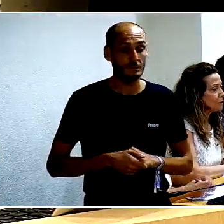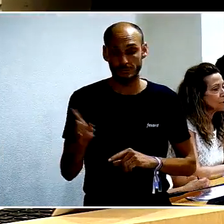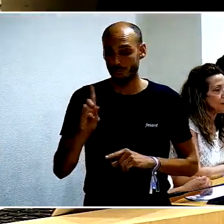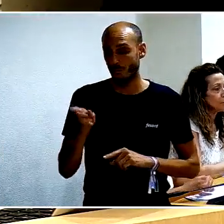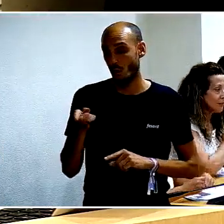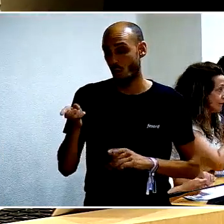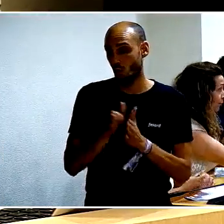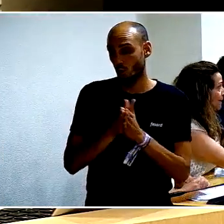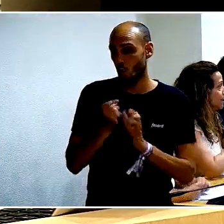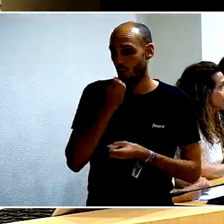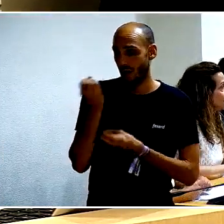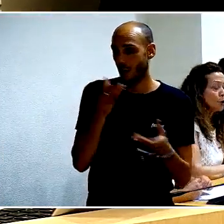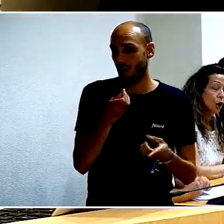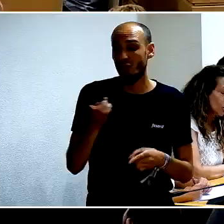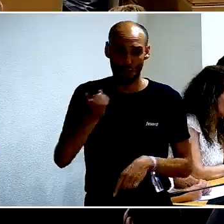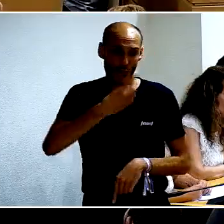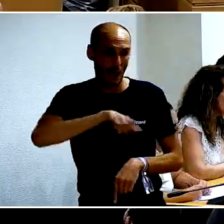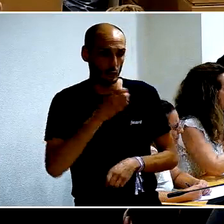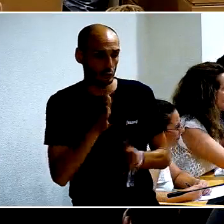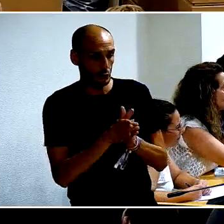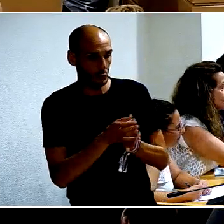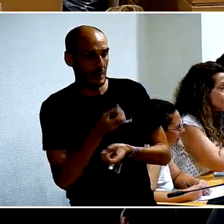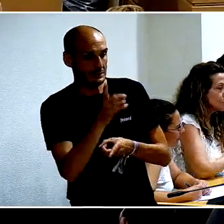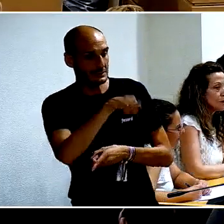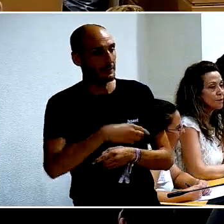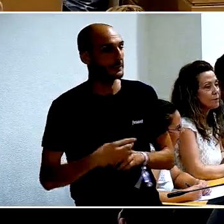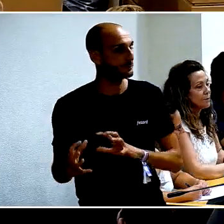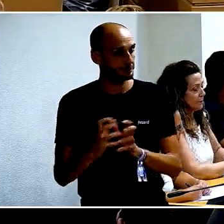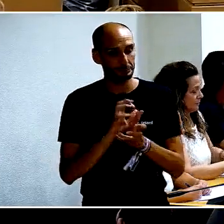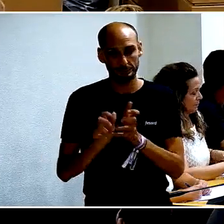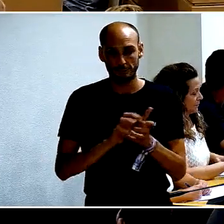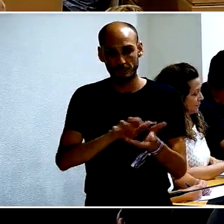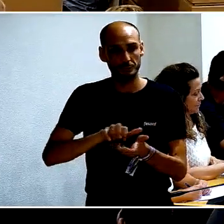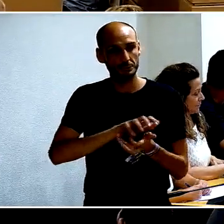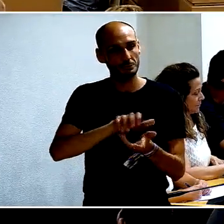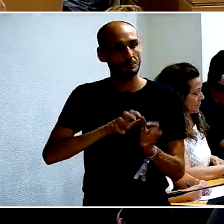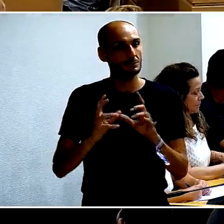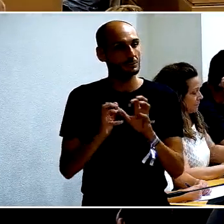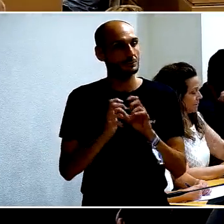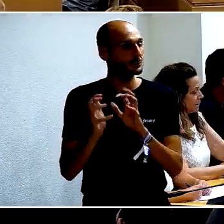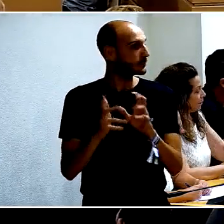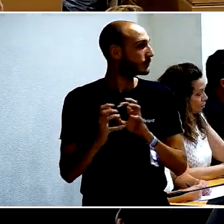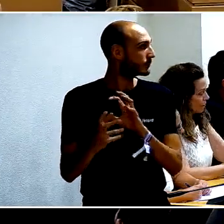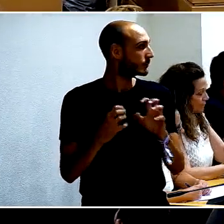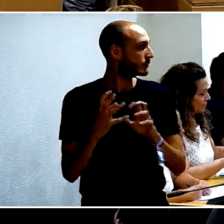el seu company del Partit Popular i portaveu. Molt bé. Per favor.